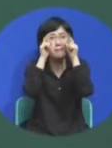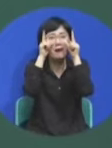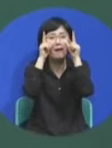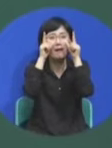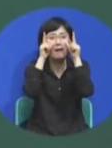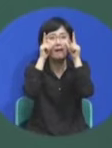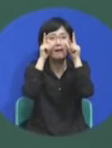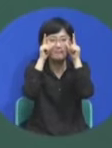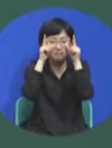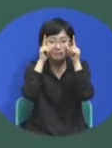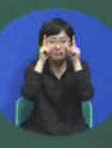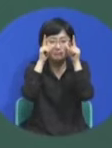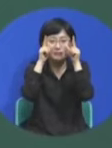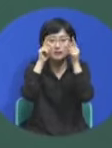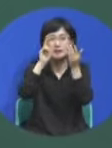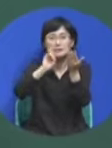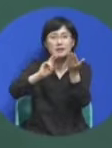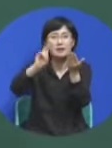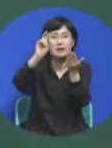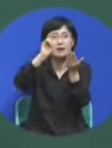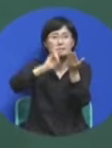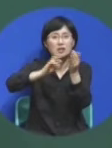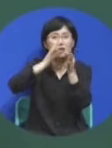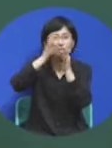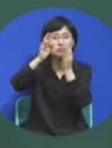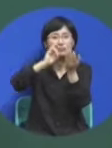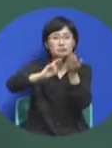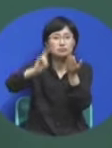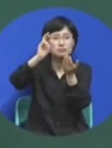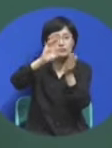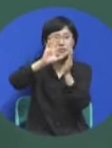通过话语在神面前得了恩典. 찬송을 통하여 통의 자복이 일어났어요.